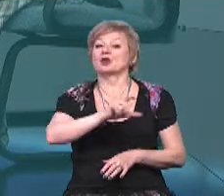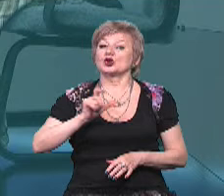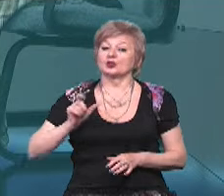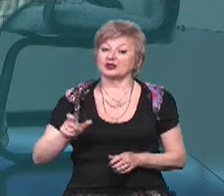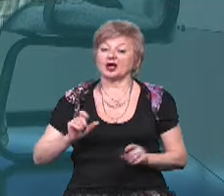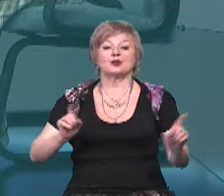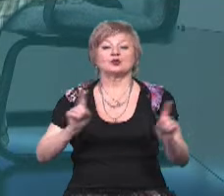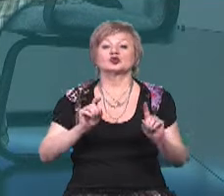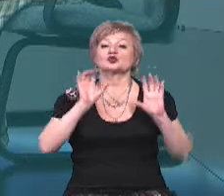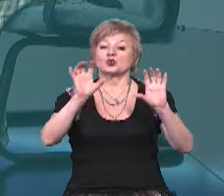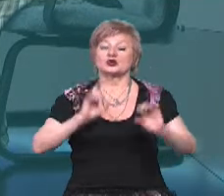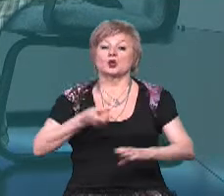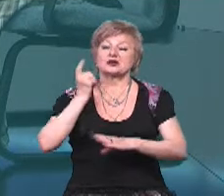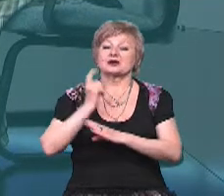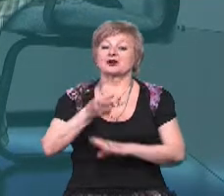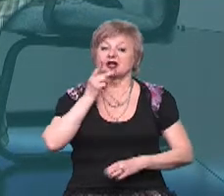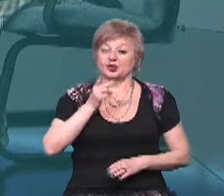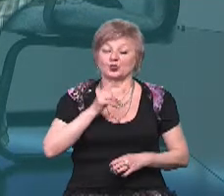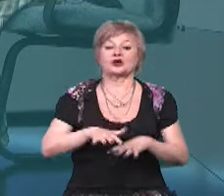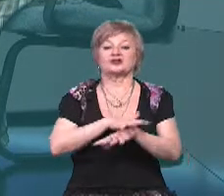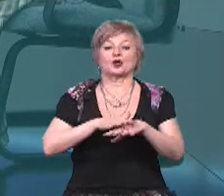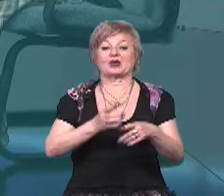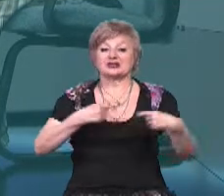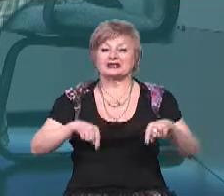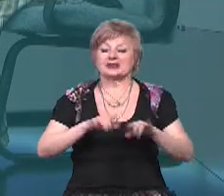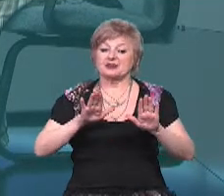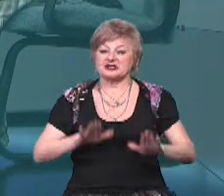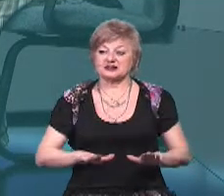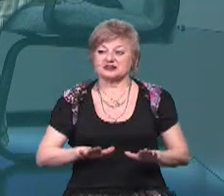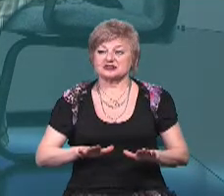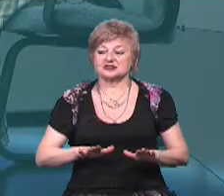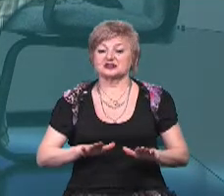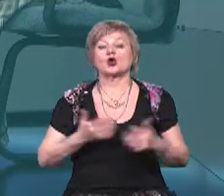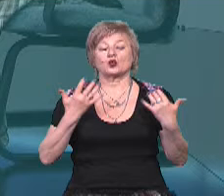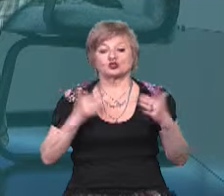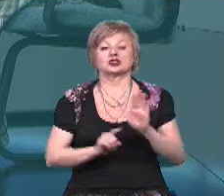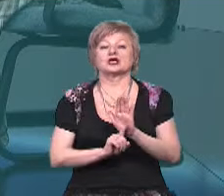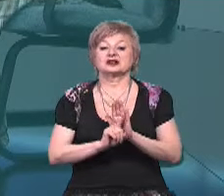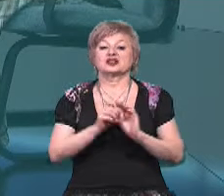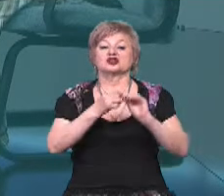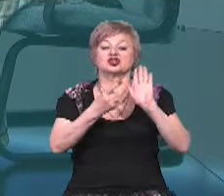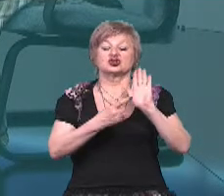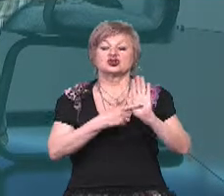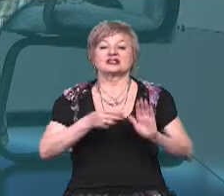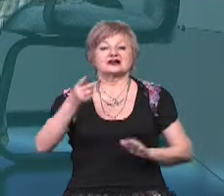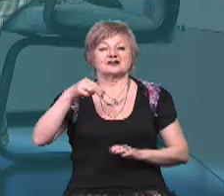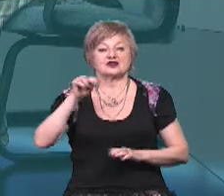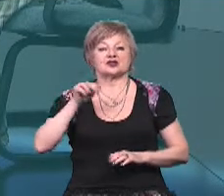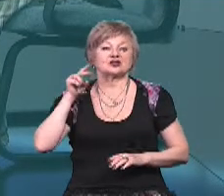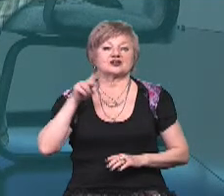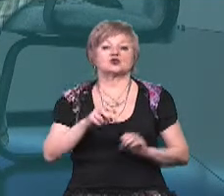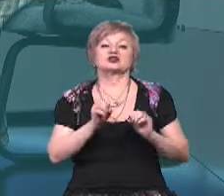телеглядачам, що закон про заборону паління у громадських місцях набув чинності ще 16